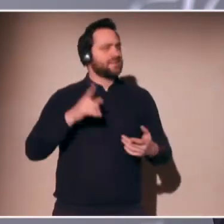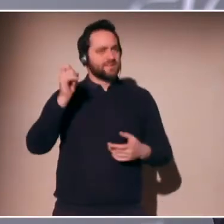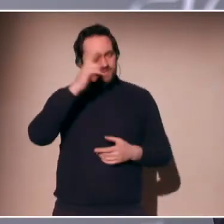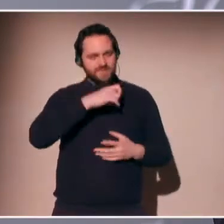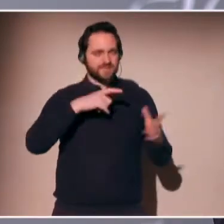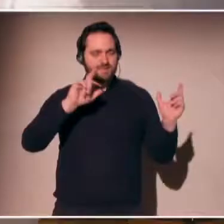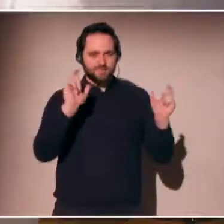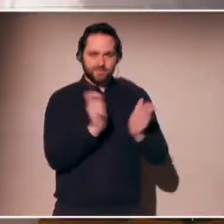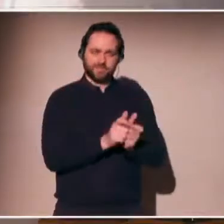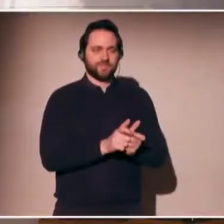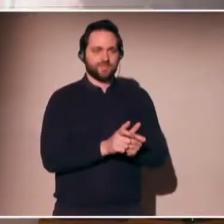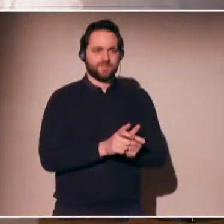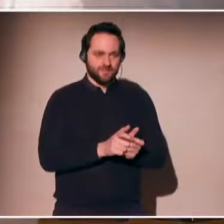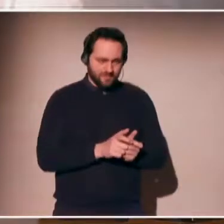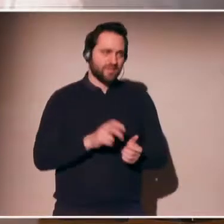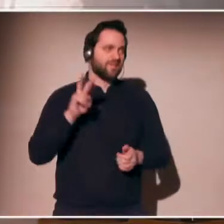mal passées. Donc